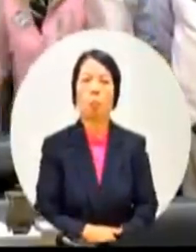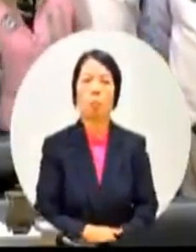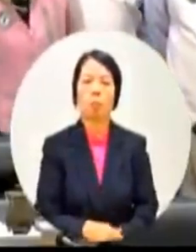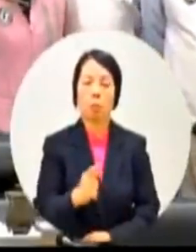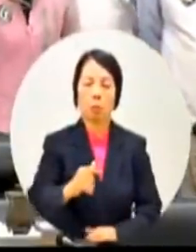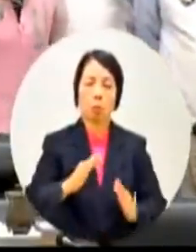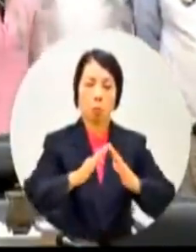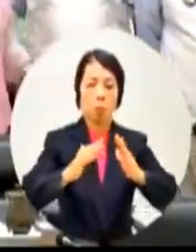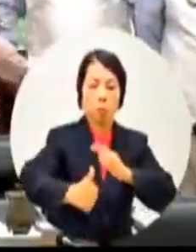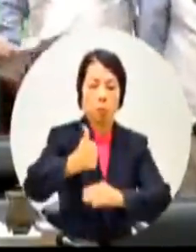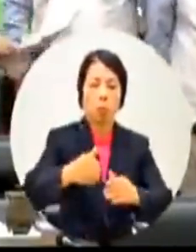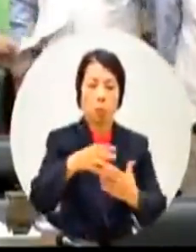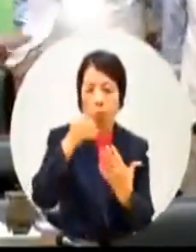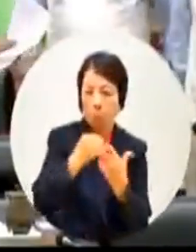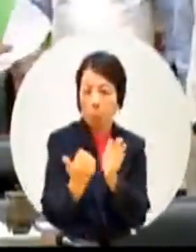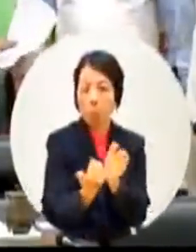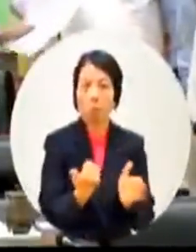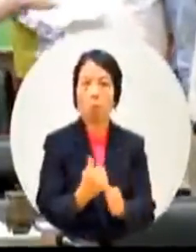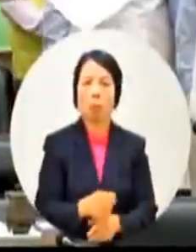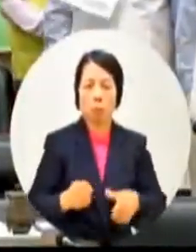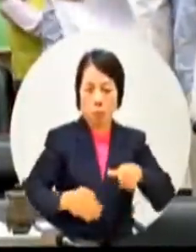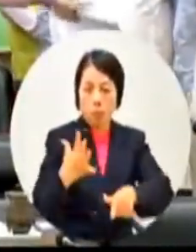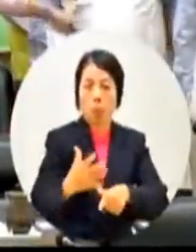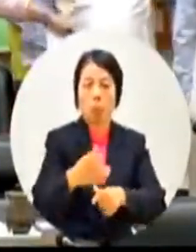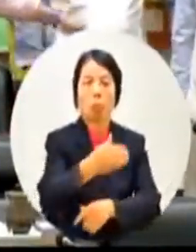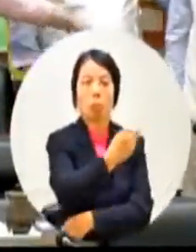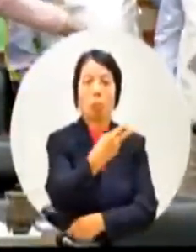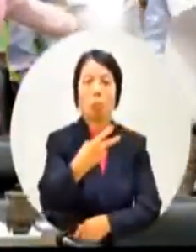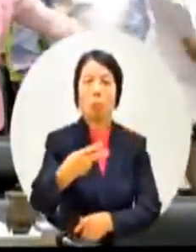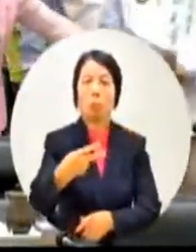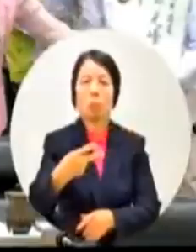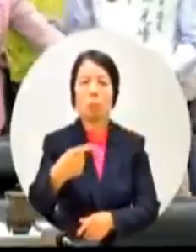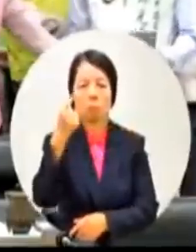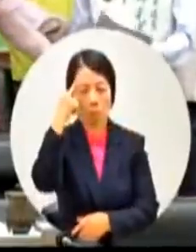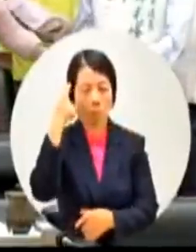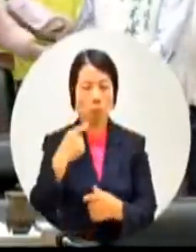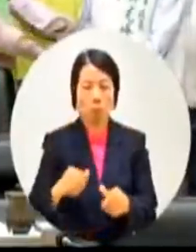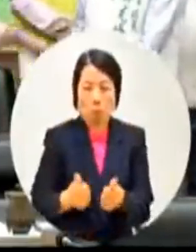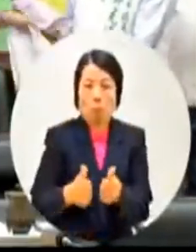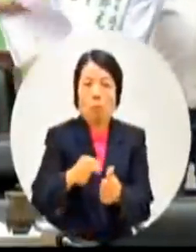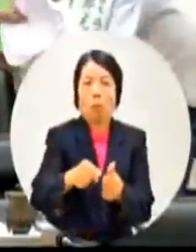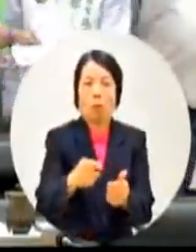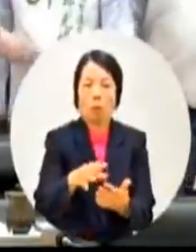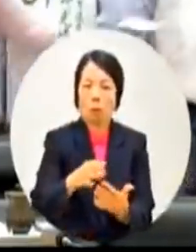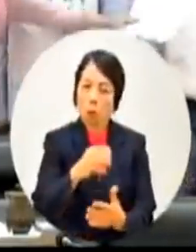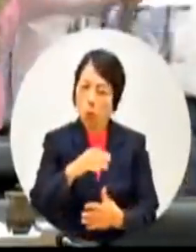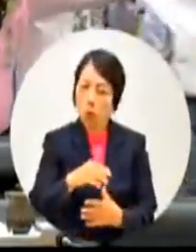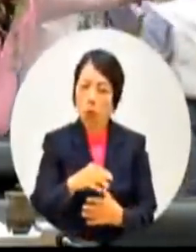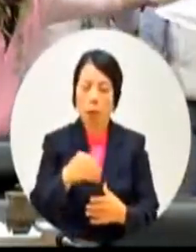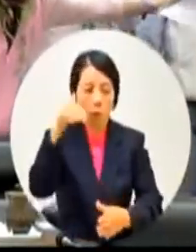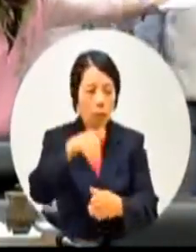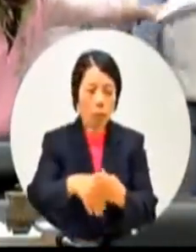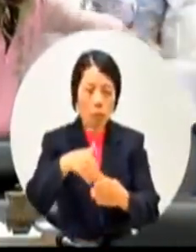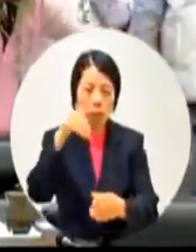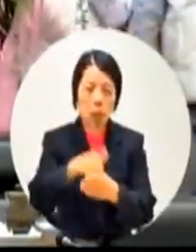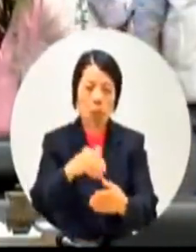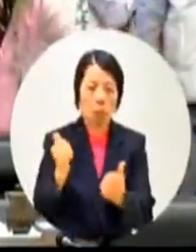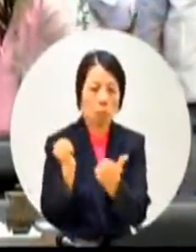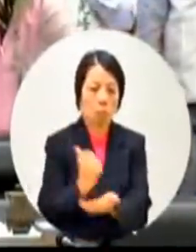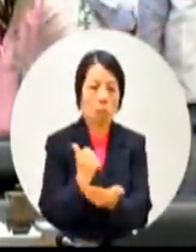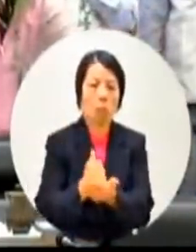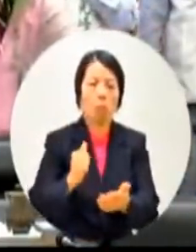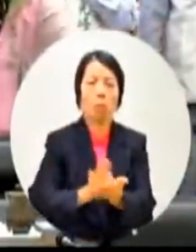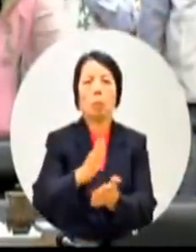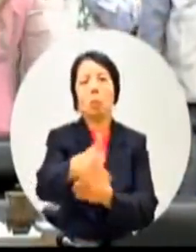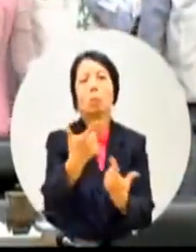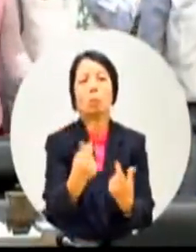开承认九二共识哦，选后酸两粒毛个够哦，所以在这里党团要很正式的哦来请教韩市长哦，你所